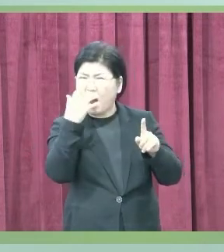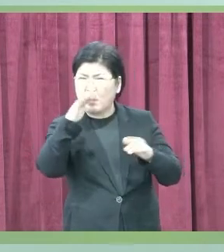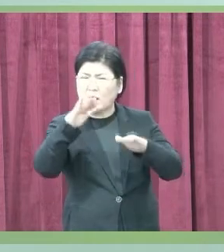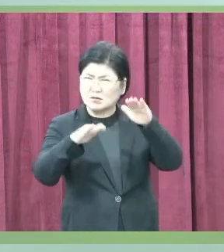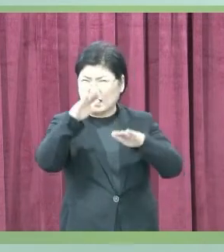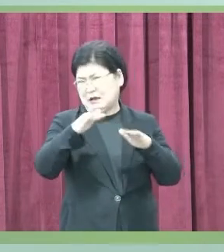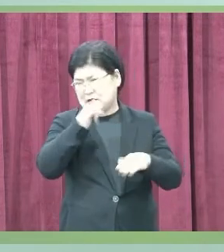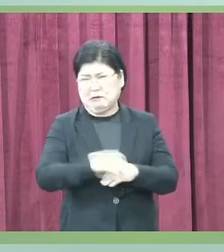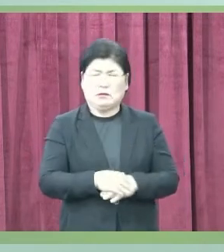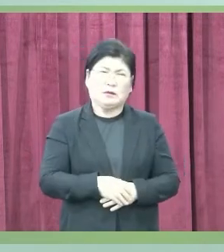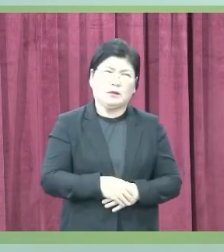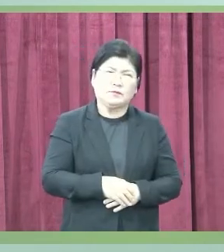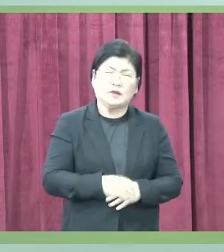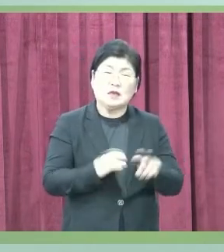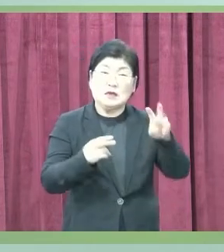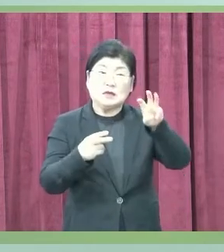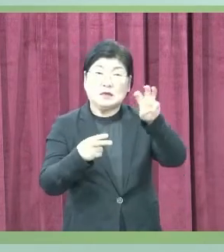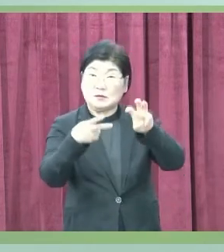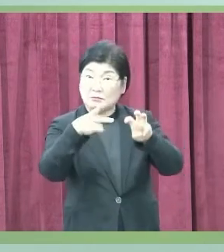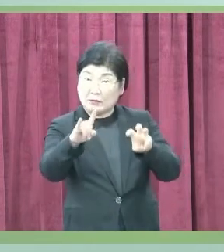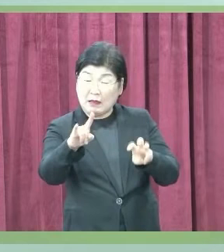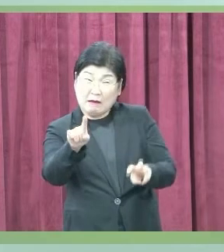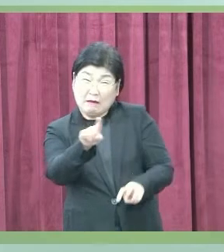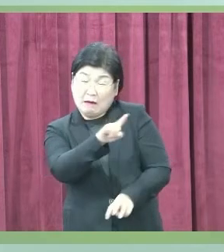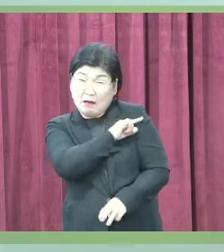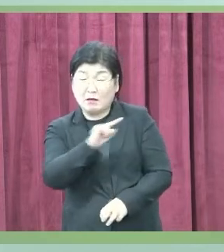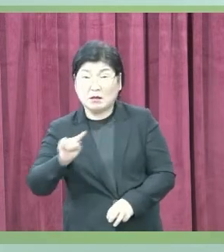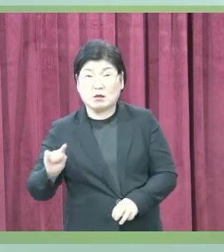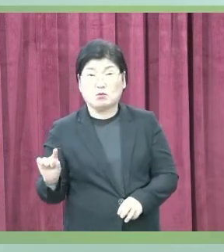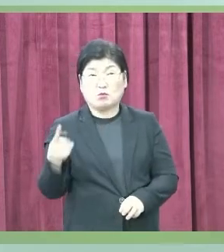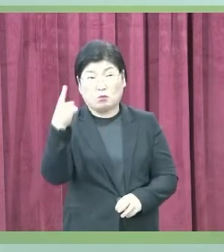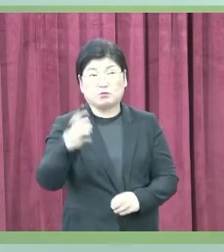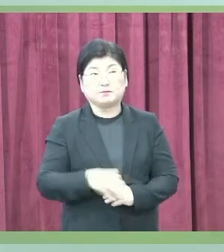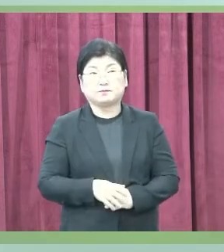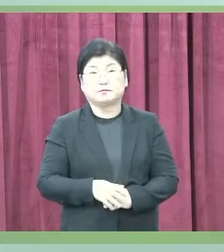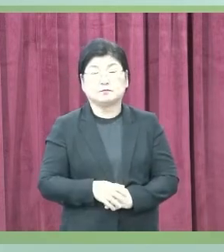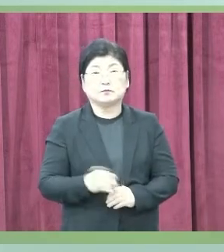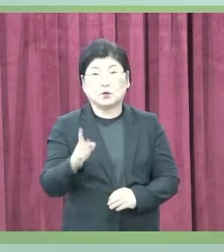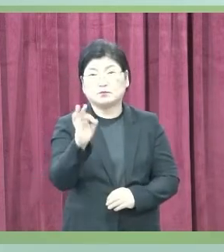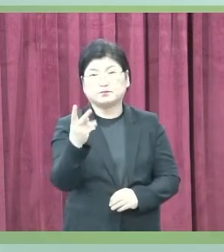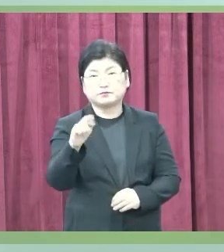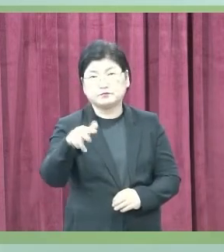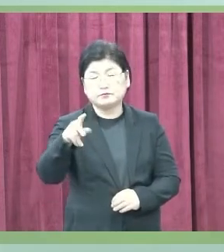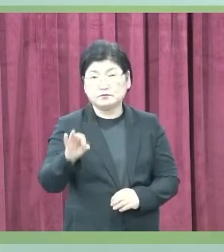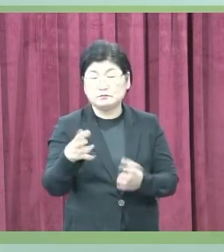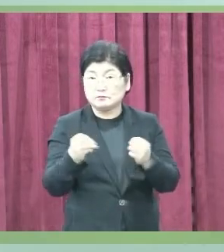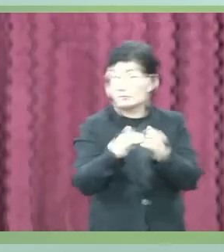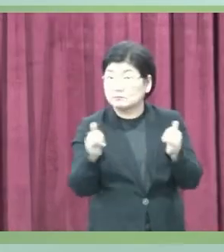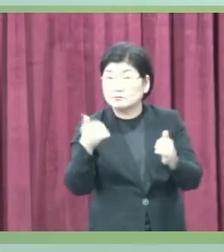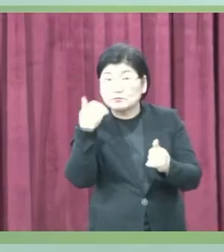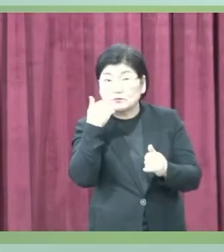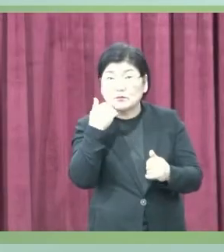그 다음에 이 30대에서 가장 높았고요. 그 다음에 욕창이 가장 많은 장애